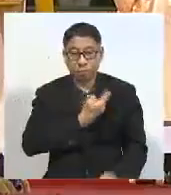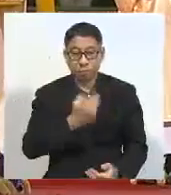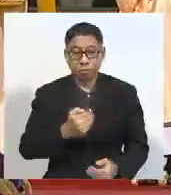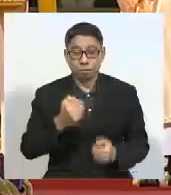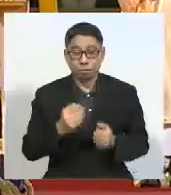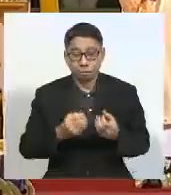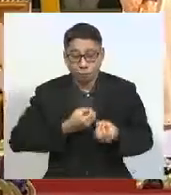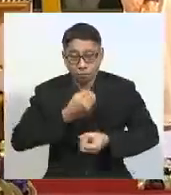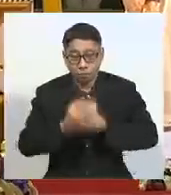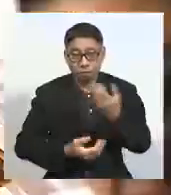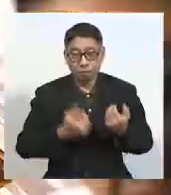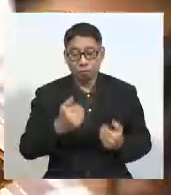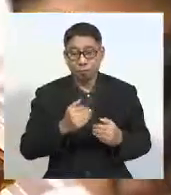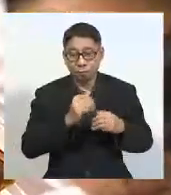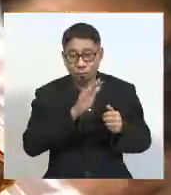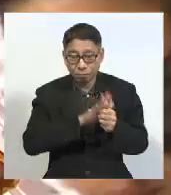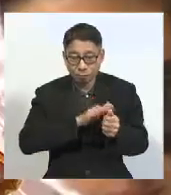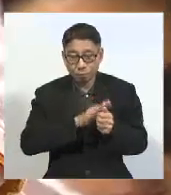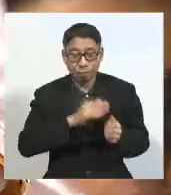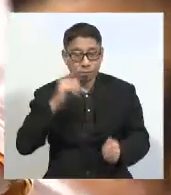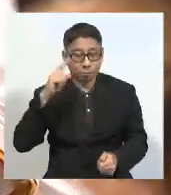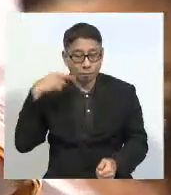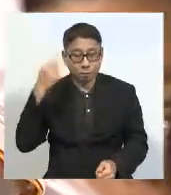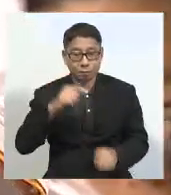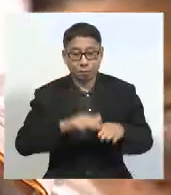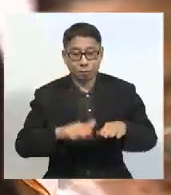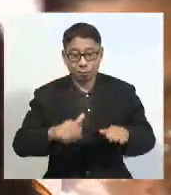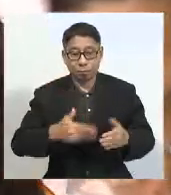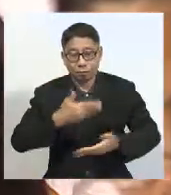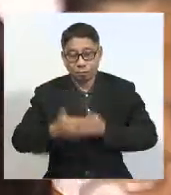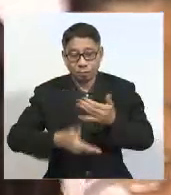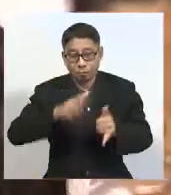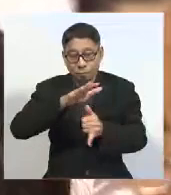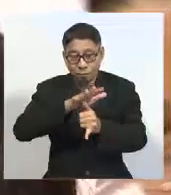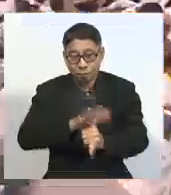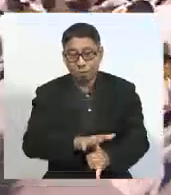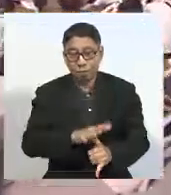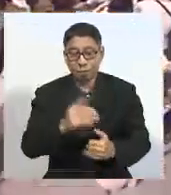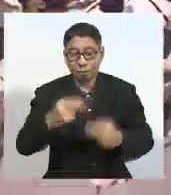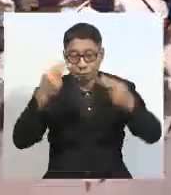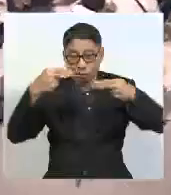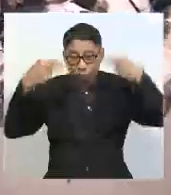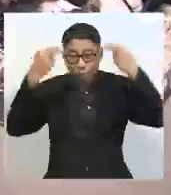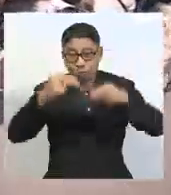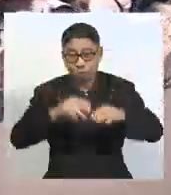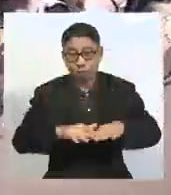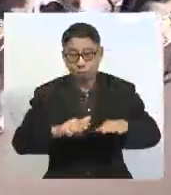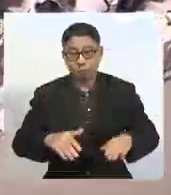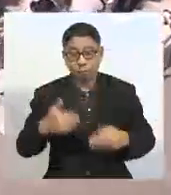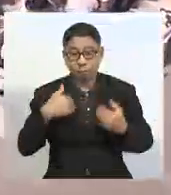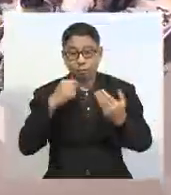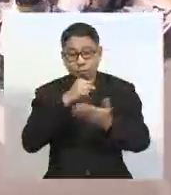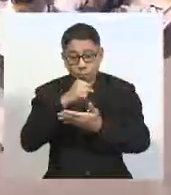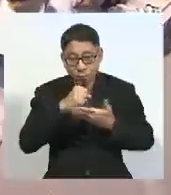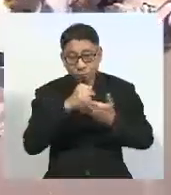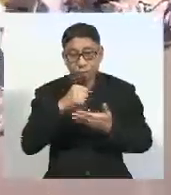ด็กและสตรีที่ตกเป็นเหยื่อการค้าประเวณีและการค้ามนุษย์พร้อมกันนี้ยังห่วงใยเยาวชนที่ตกเป็นทาสของยา